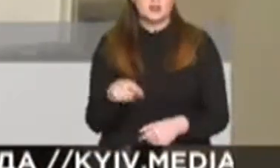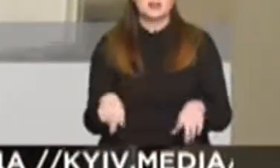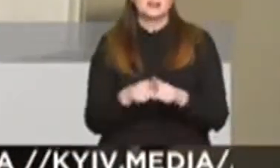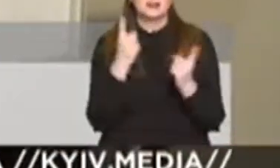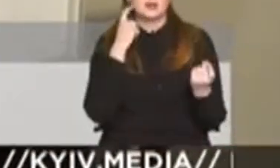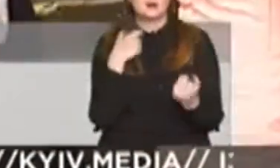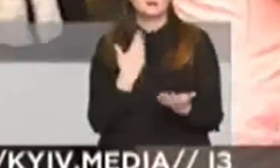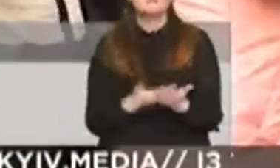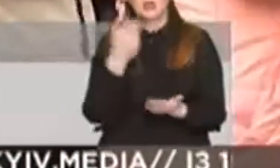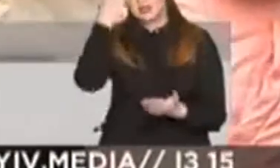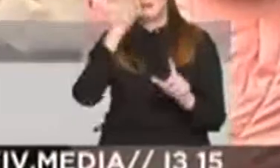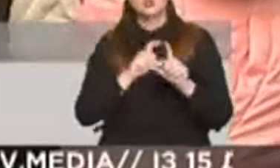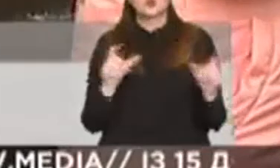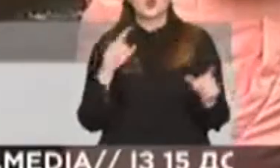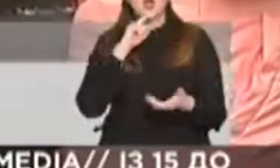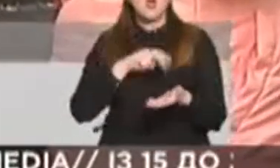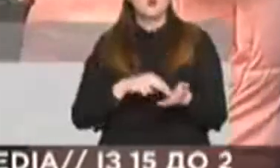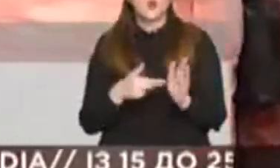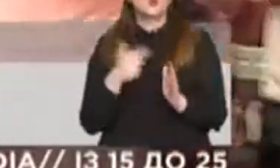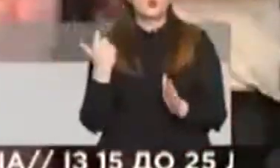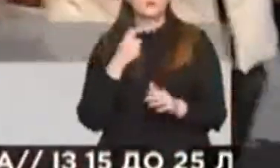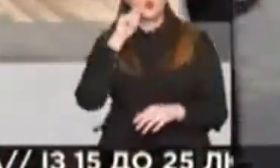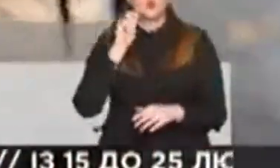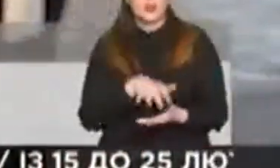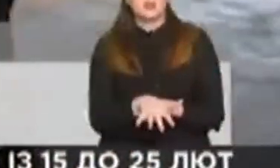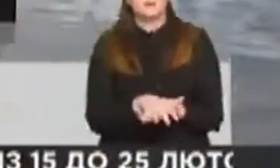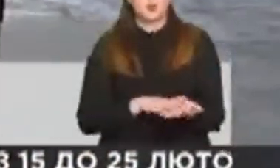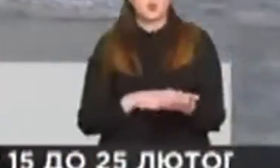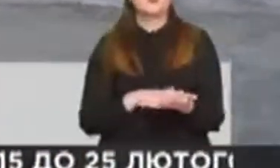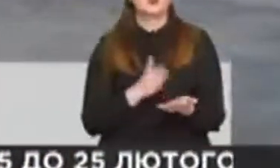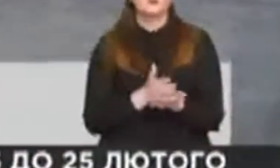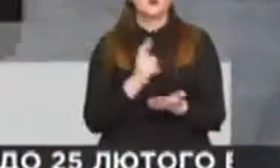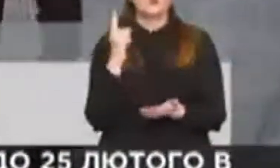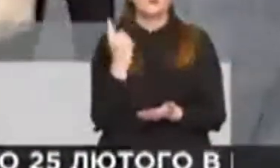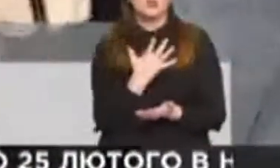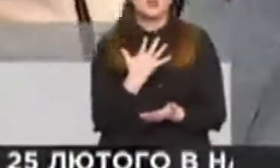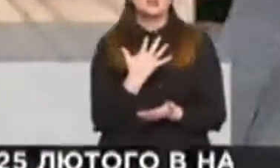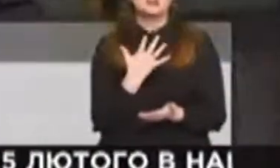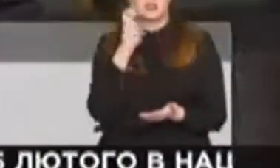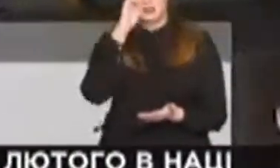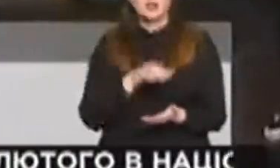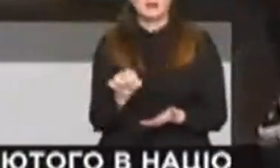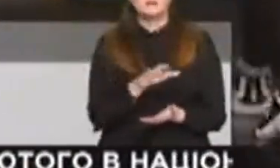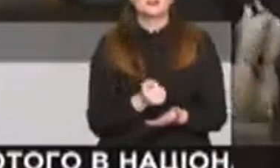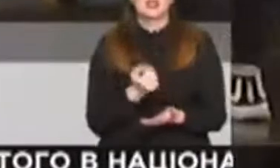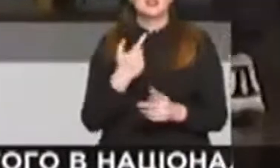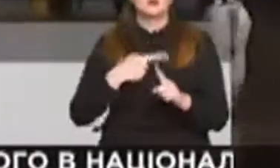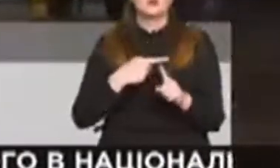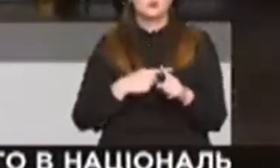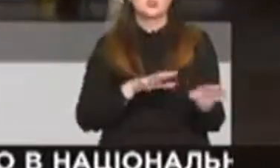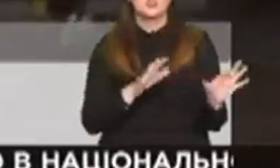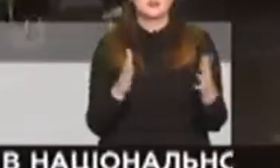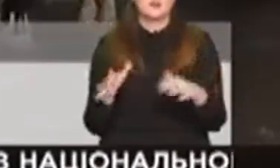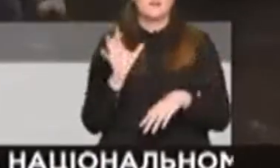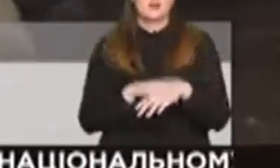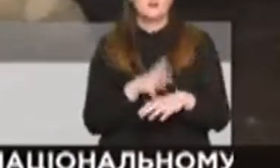Такі дані наводить Київська школа економіки. Україна продовжує перебувати у п'ятірці країн Європи за кількістю позитивних